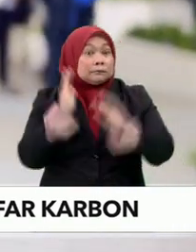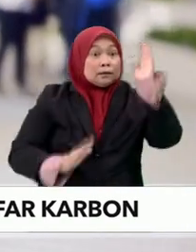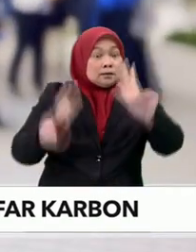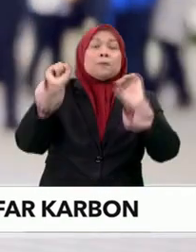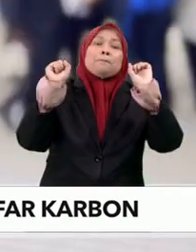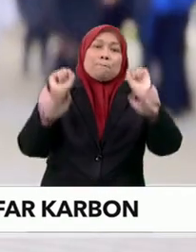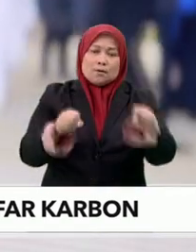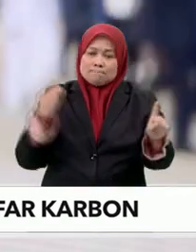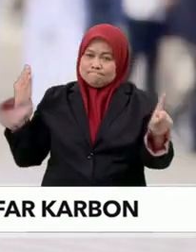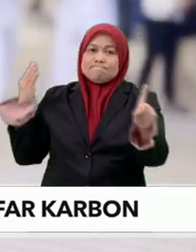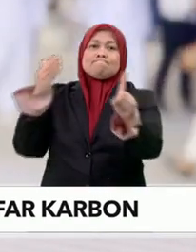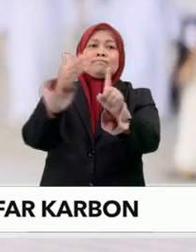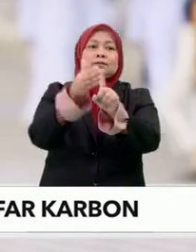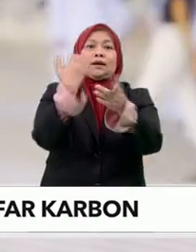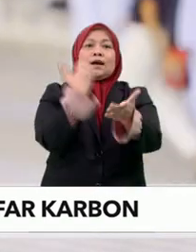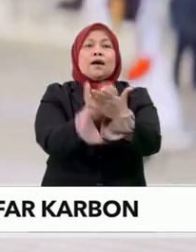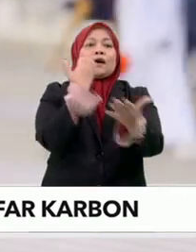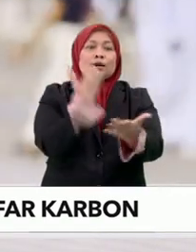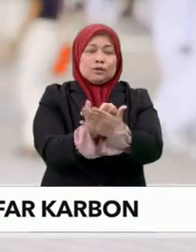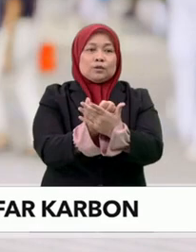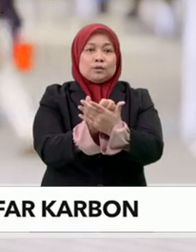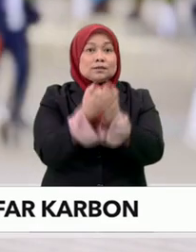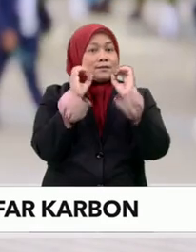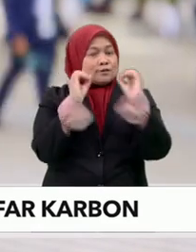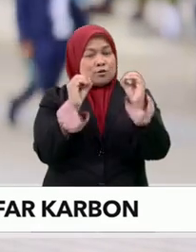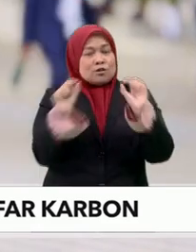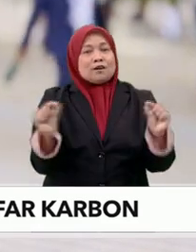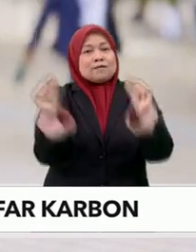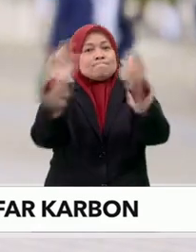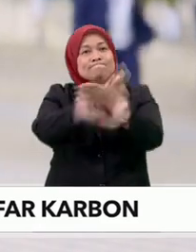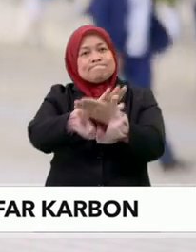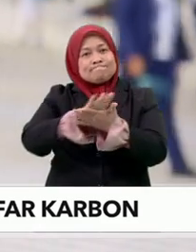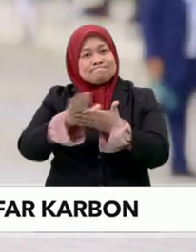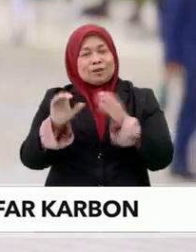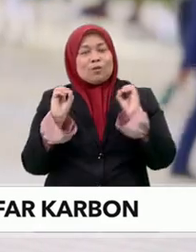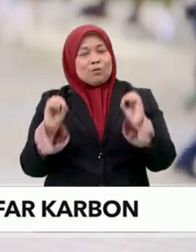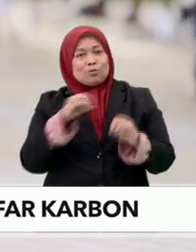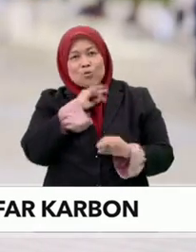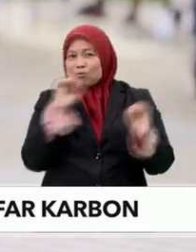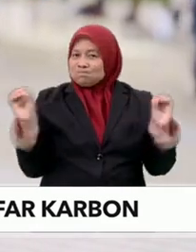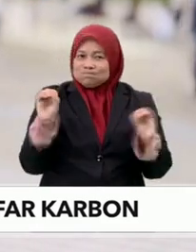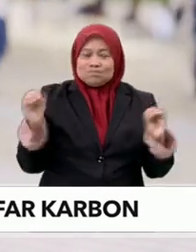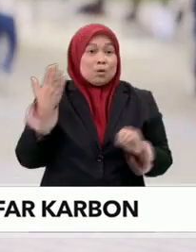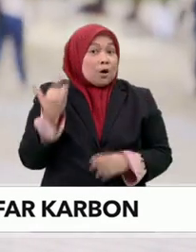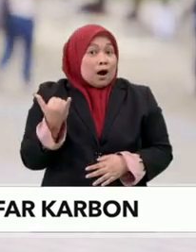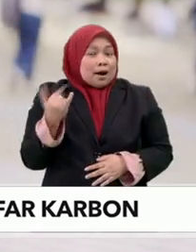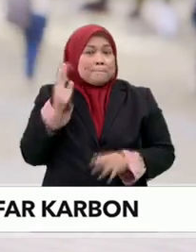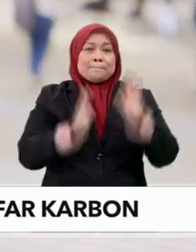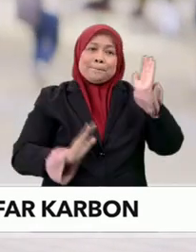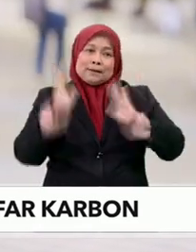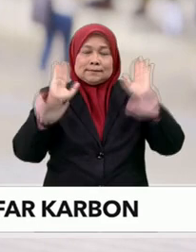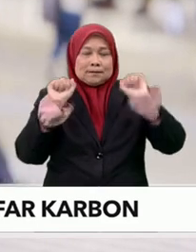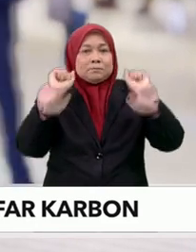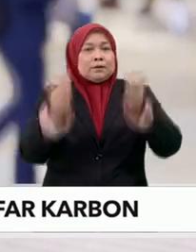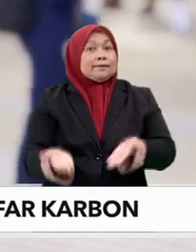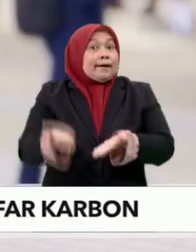dapat menuju ke arah ekonomi zero carbon neutral, okay? Ekonomi, supaya Malaysia